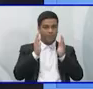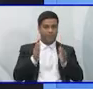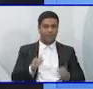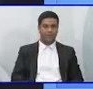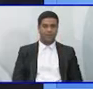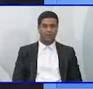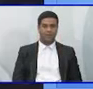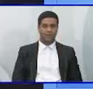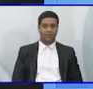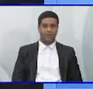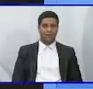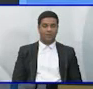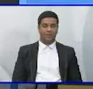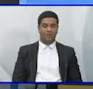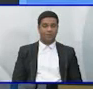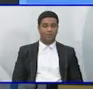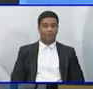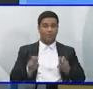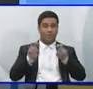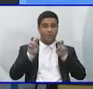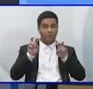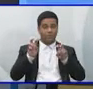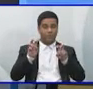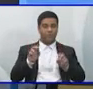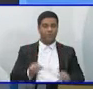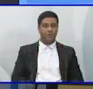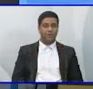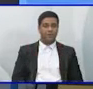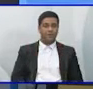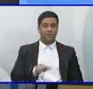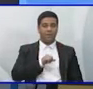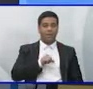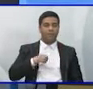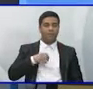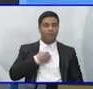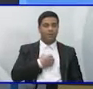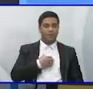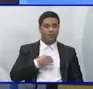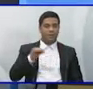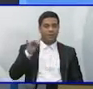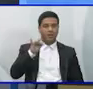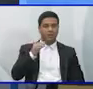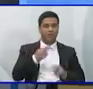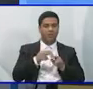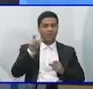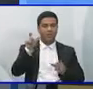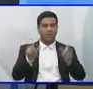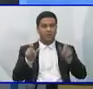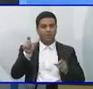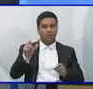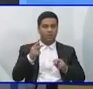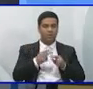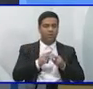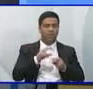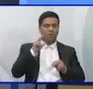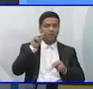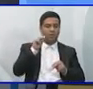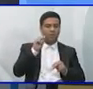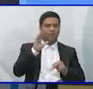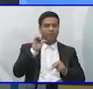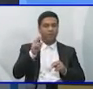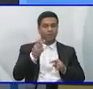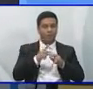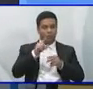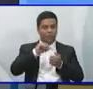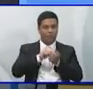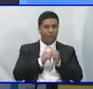beraman. Demak, mavzuimizdagi eng asosiy tarixiy shaxslar va tarixiy sanalarni